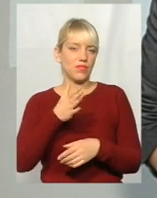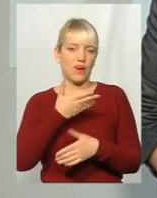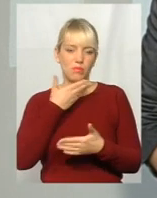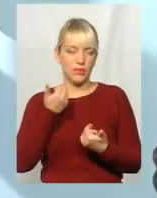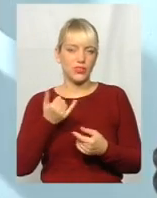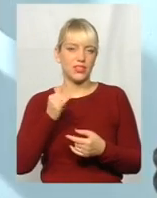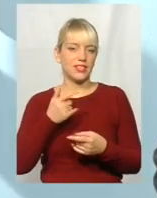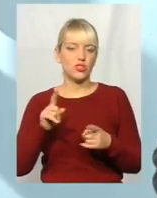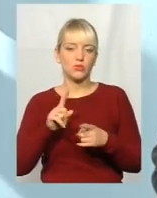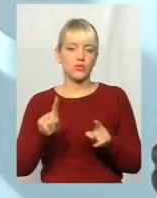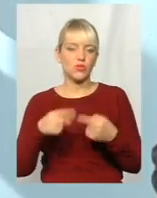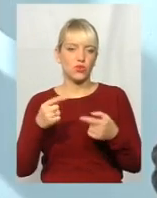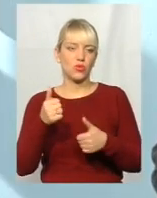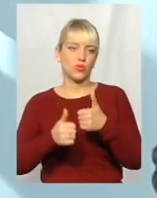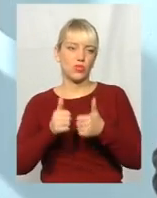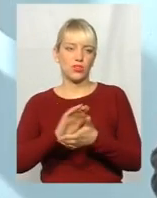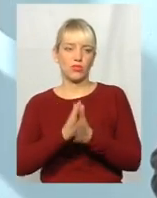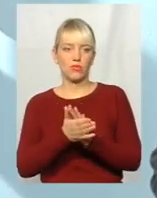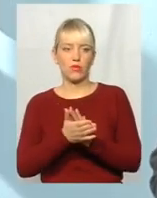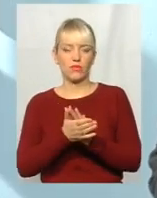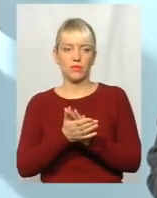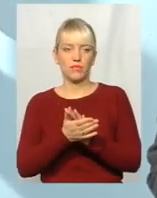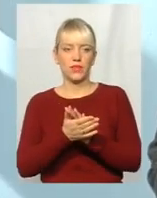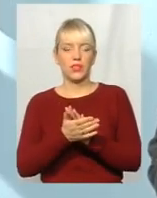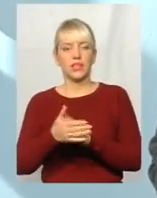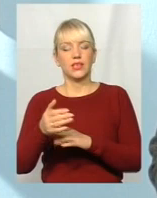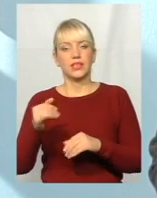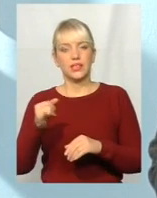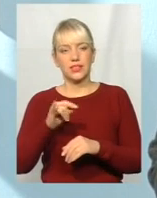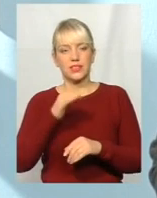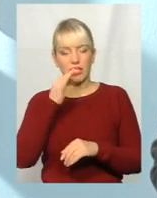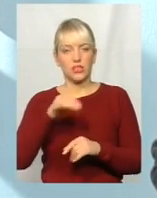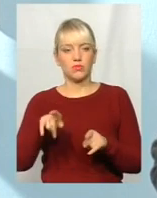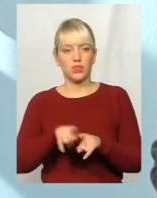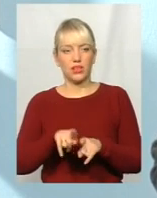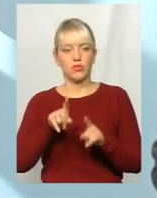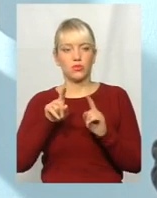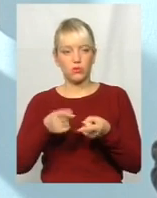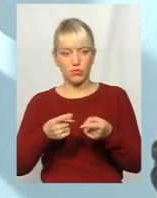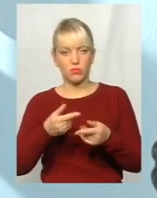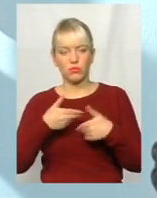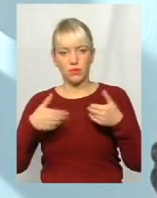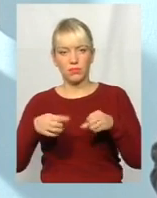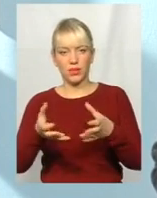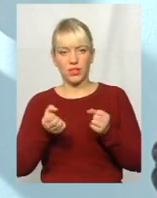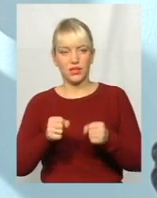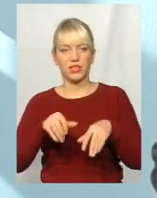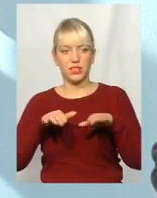створювалися конкурентні умови, якби скажемо так. Тому ми прийняли